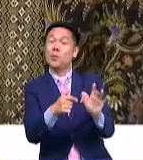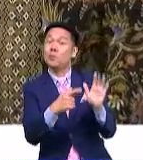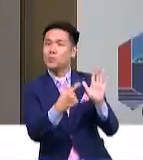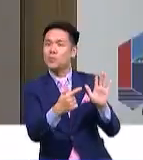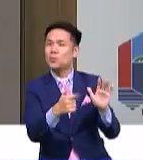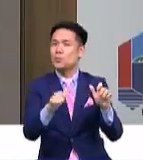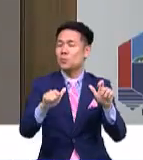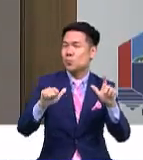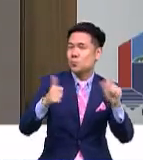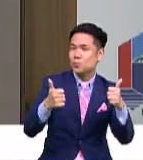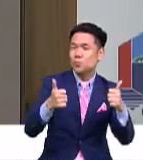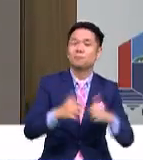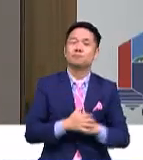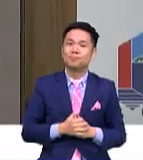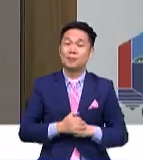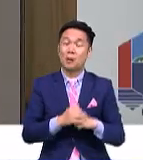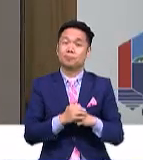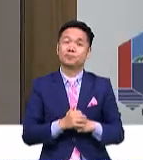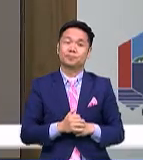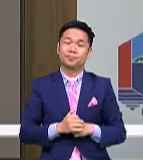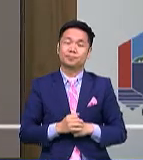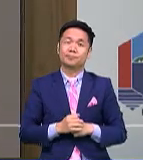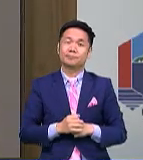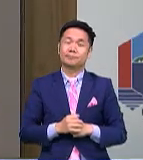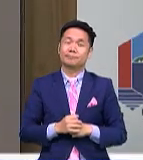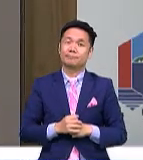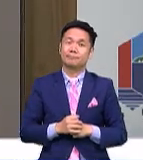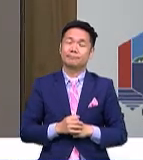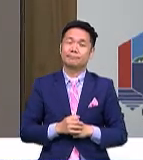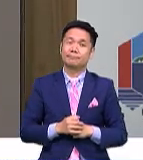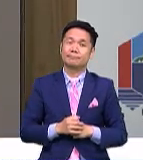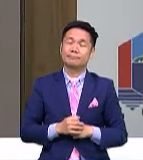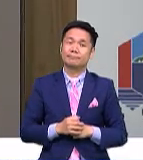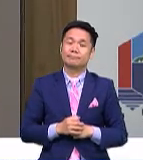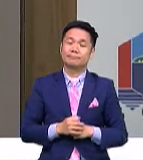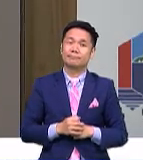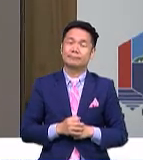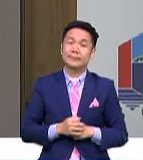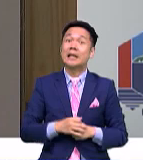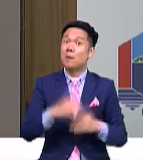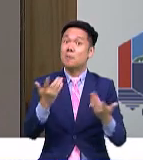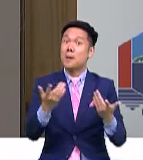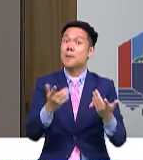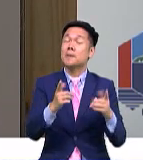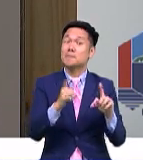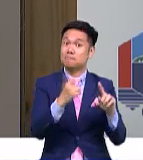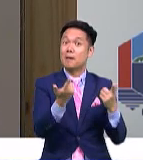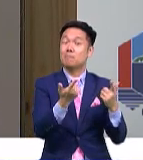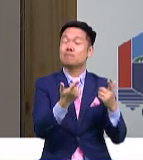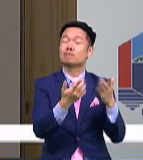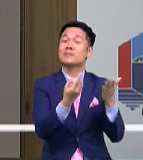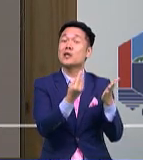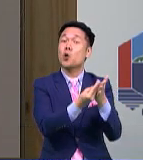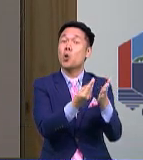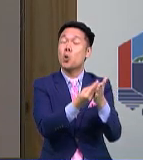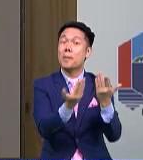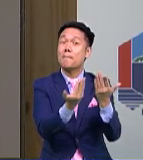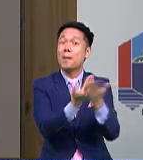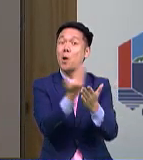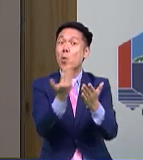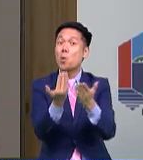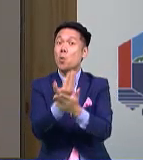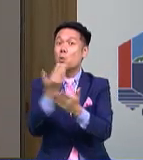menyerlah. Untuk membangunkan sektor baru ekonomi penduduk Langkawi